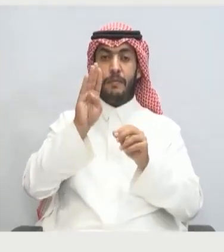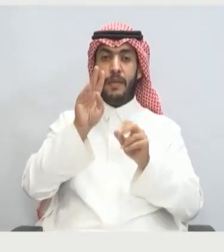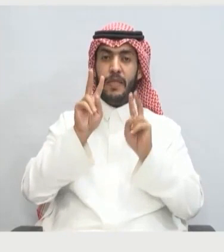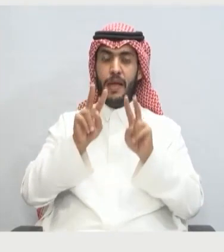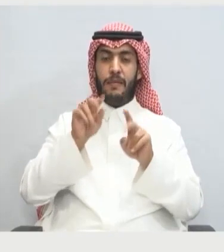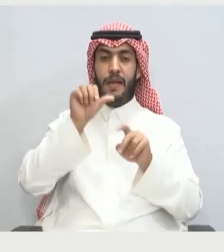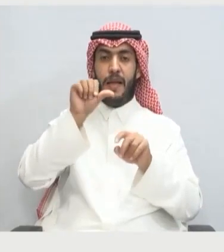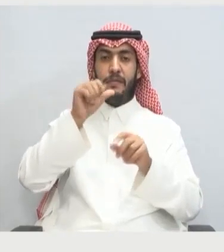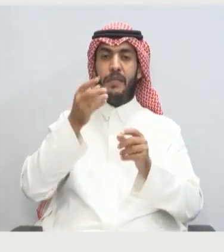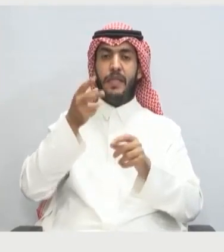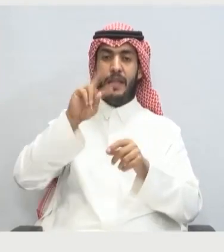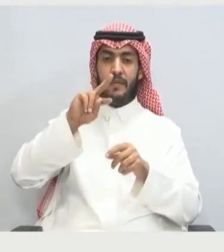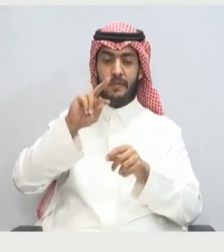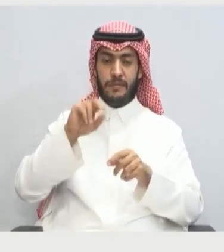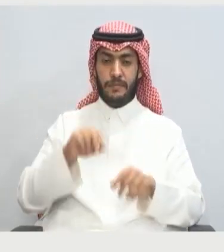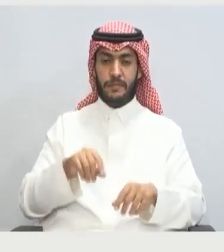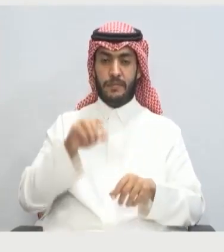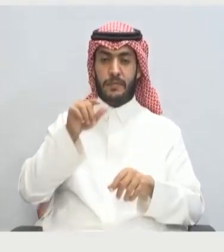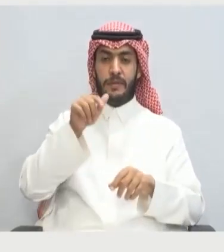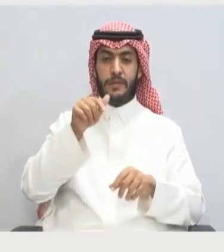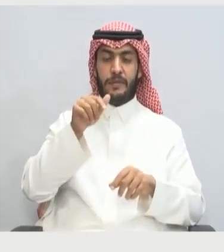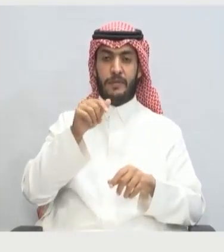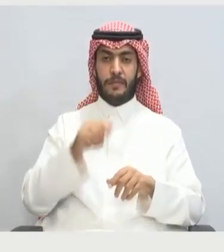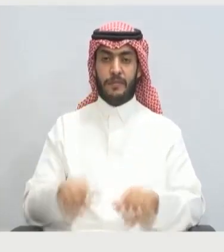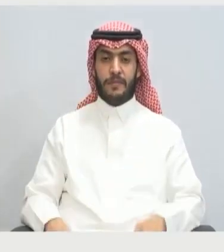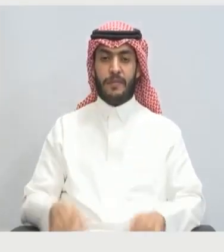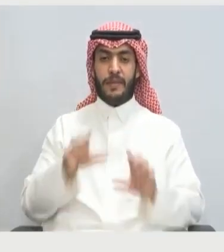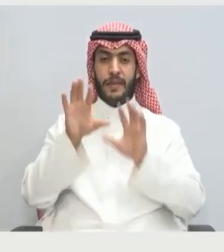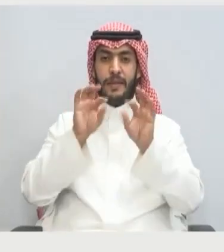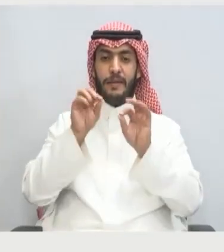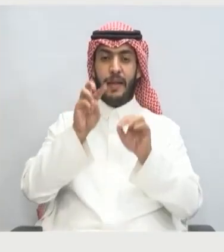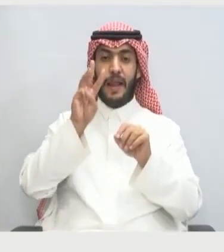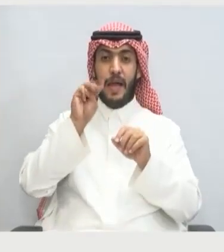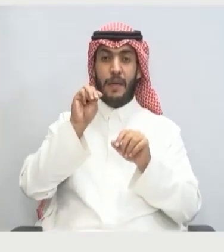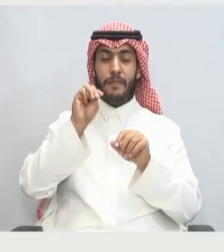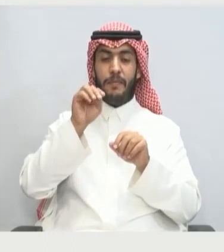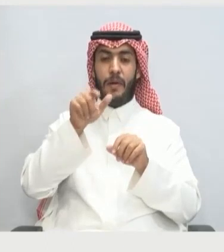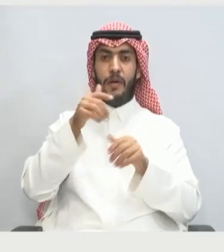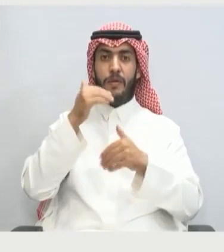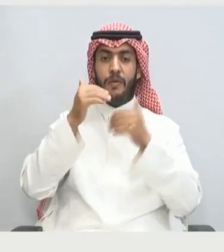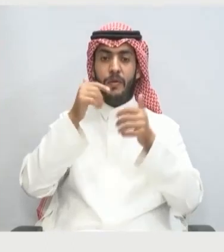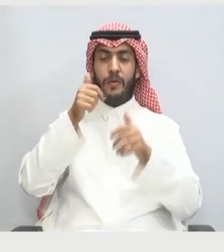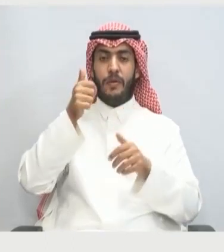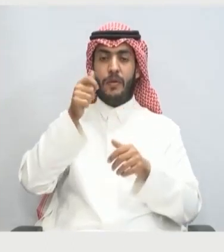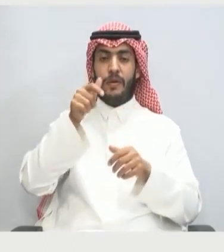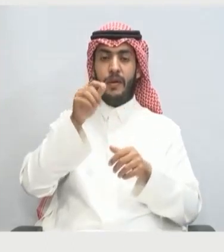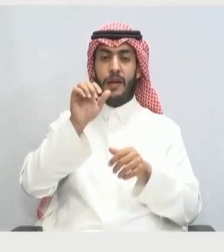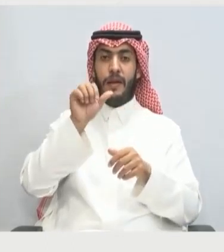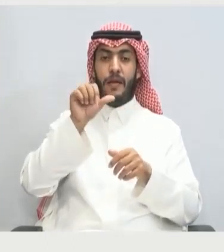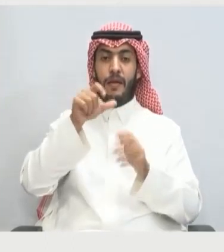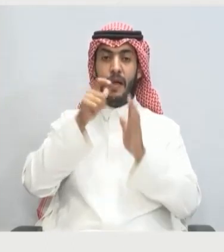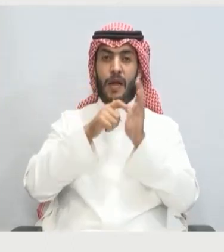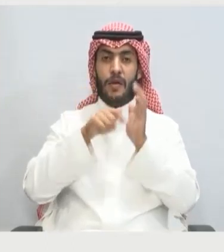بالنسبه للاي تضاعف اذا لتحديد الام وهي رتبه الماده اي في